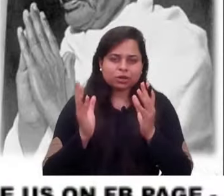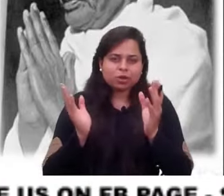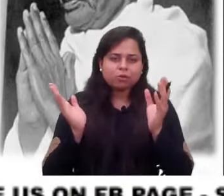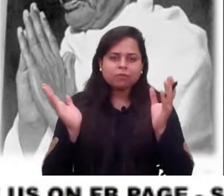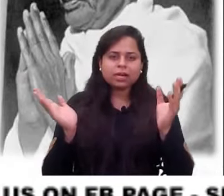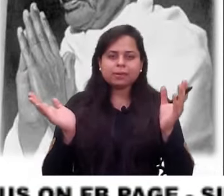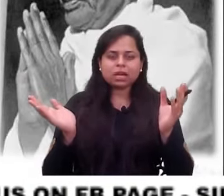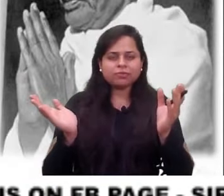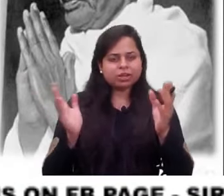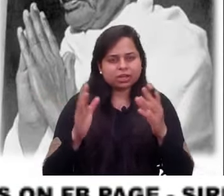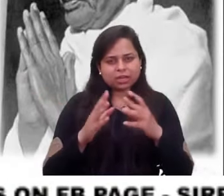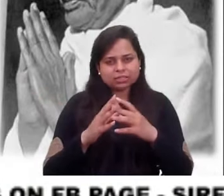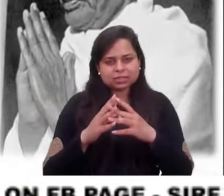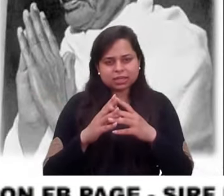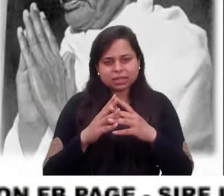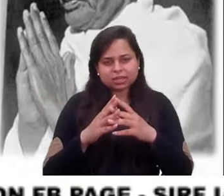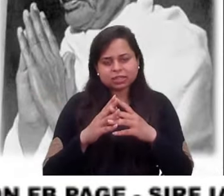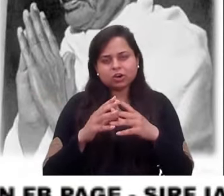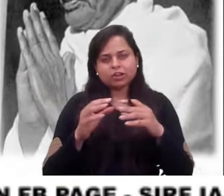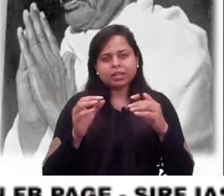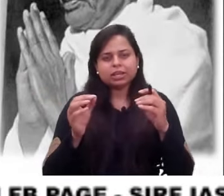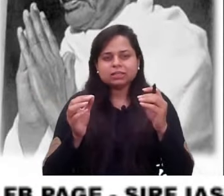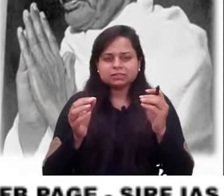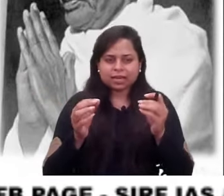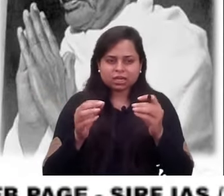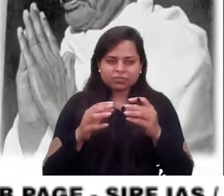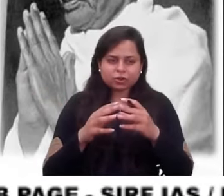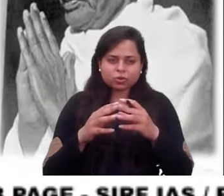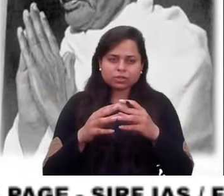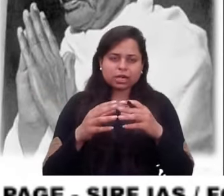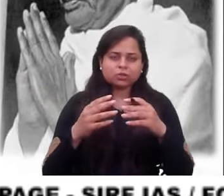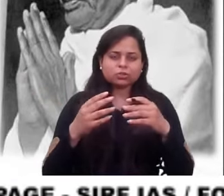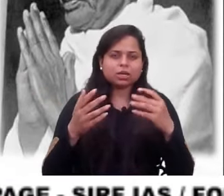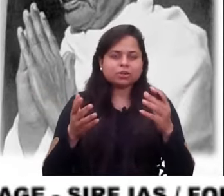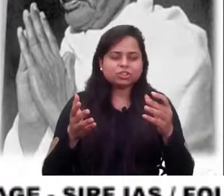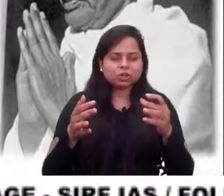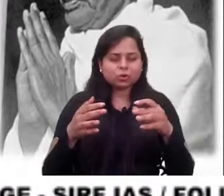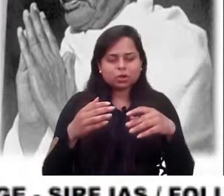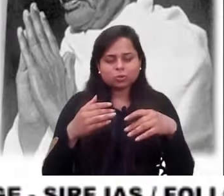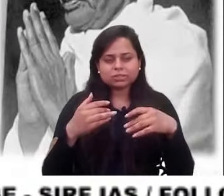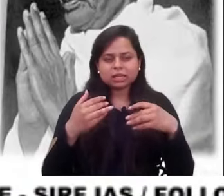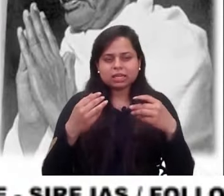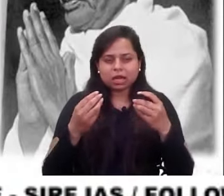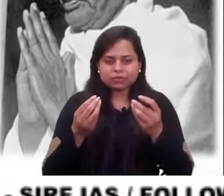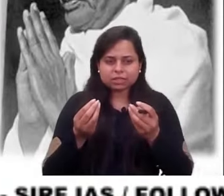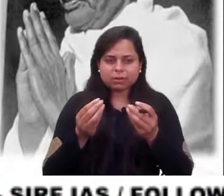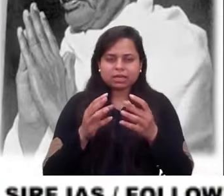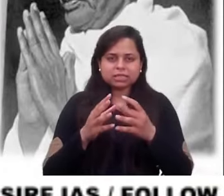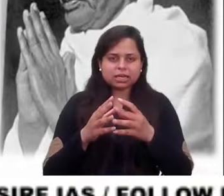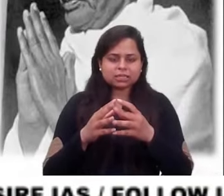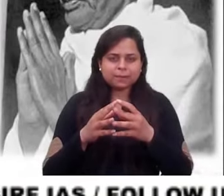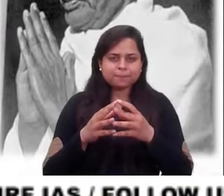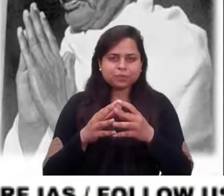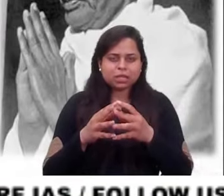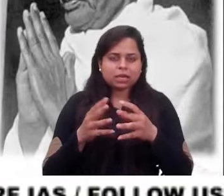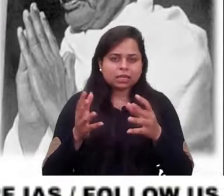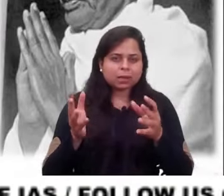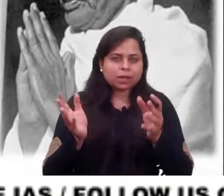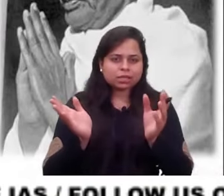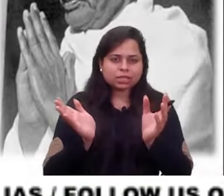पूरे वर्ल्ड में आ गया था और यह साइंटिफिक दूसरे उसके लिए